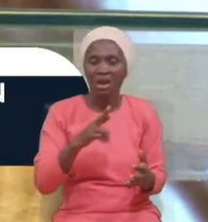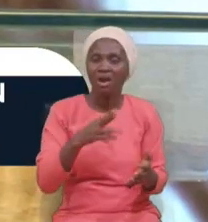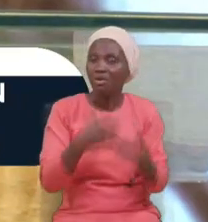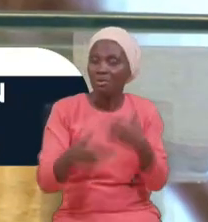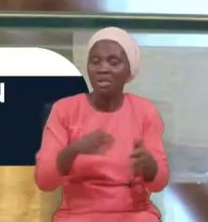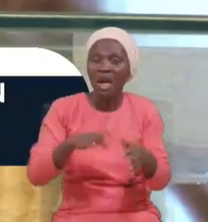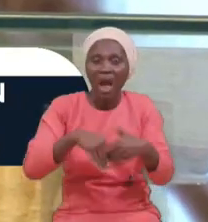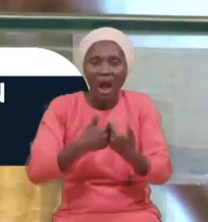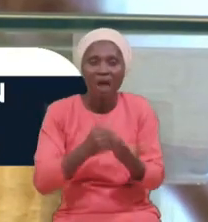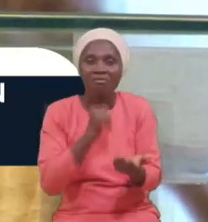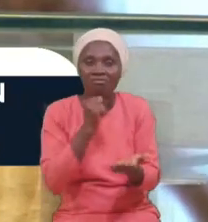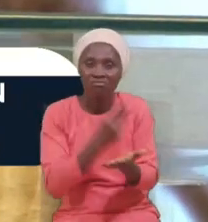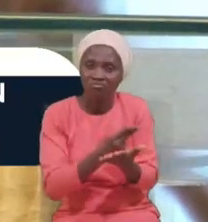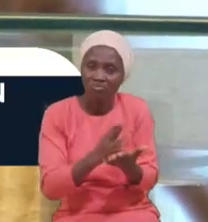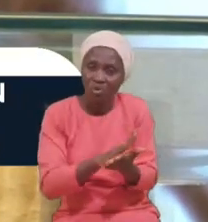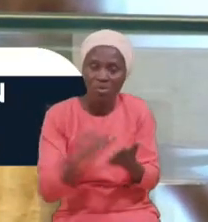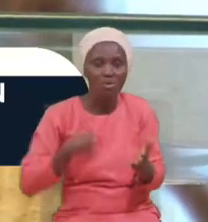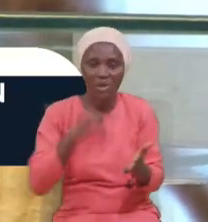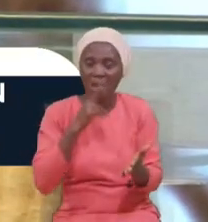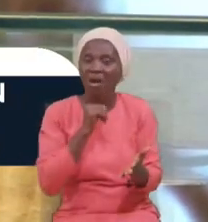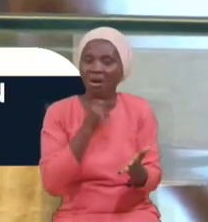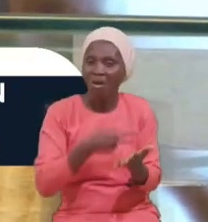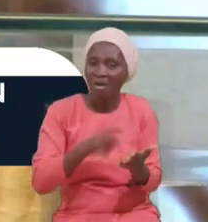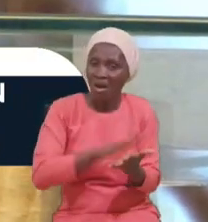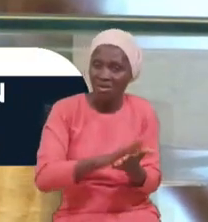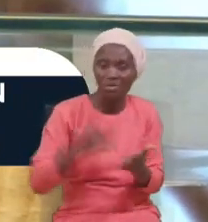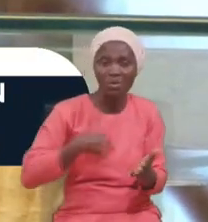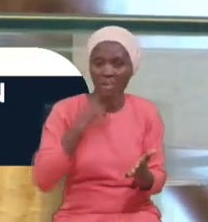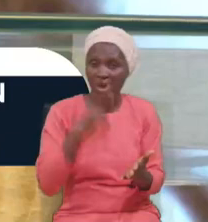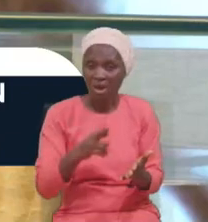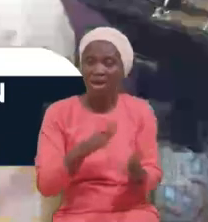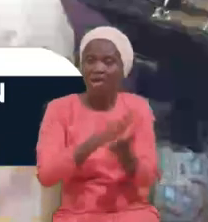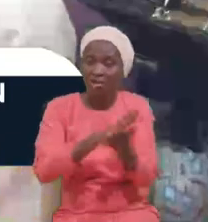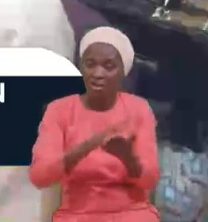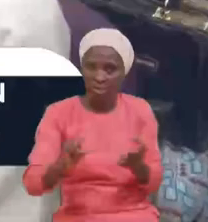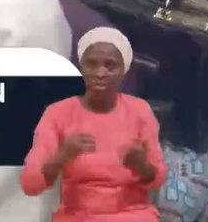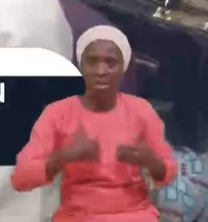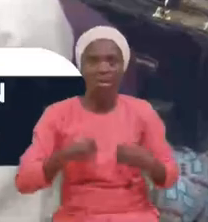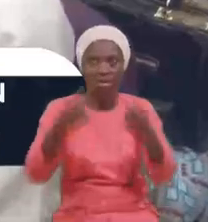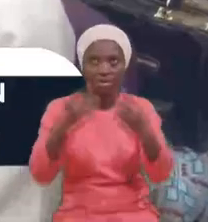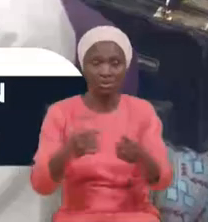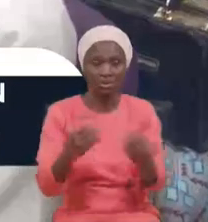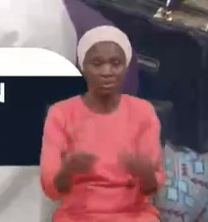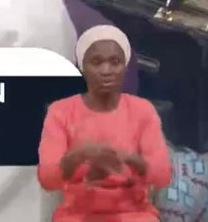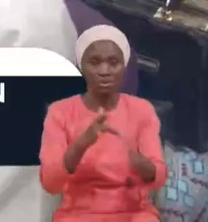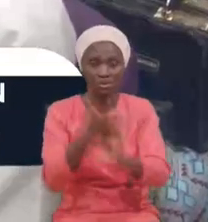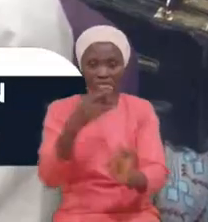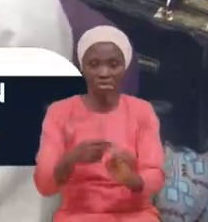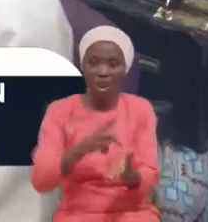soit notre état de saleté, d'injustice, la purification est venue ce